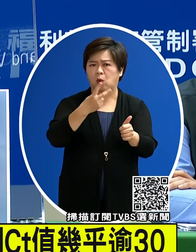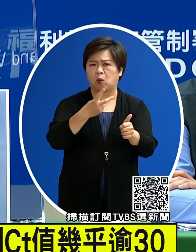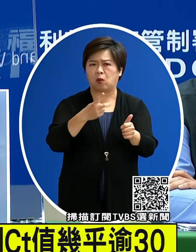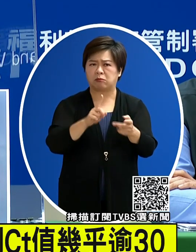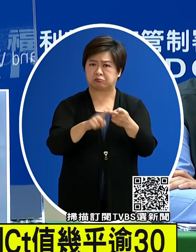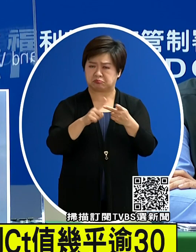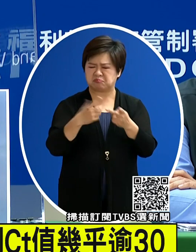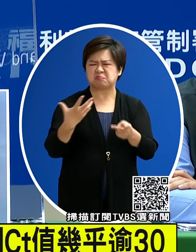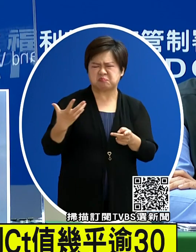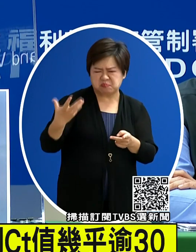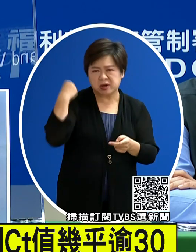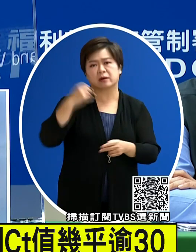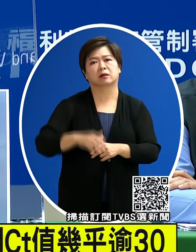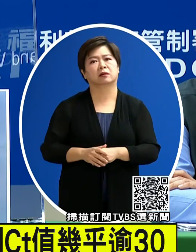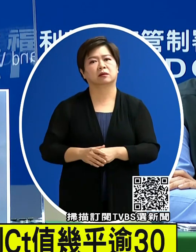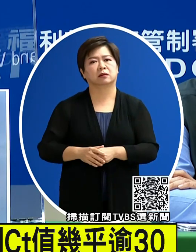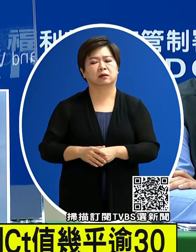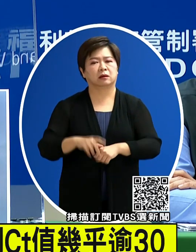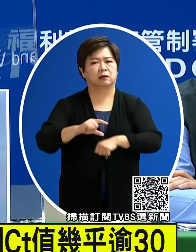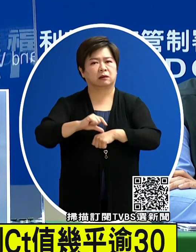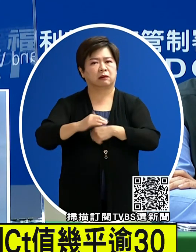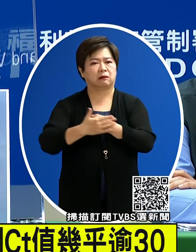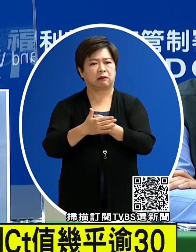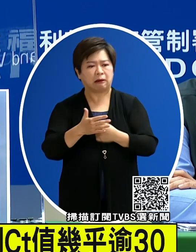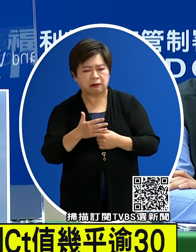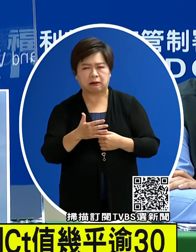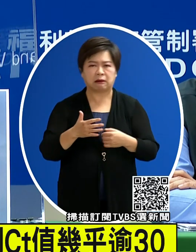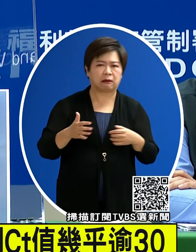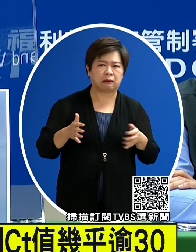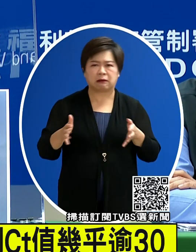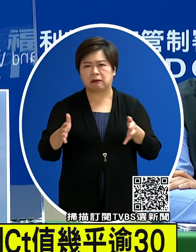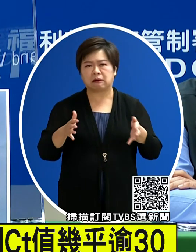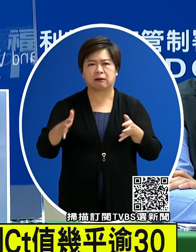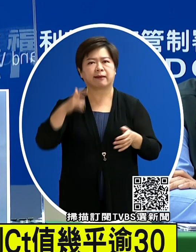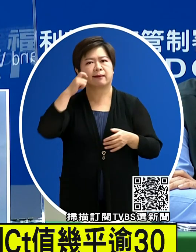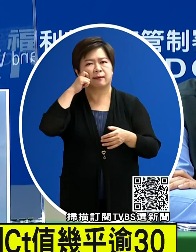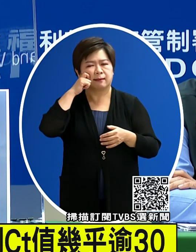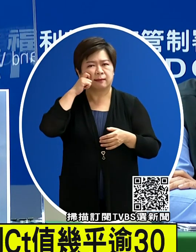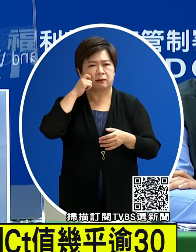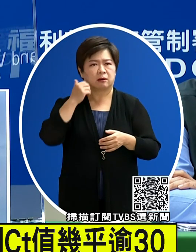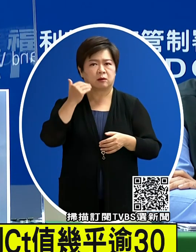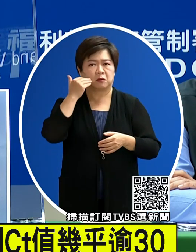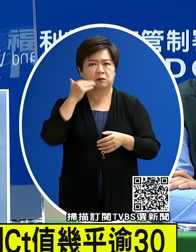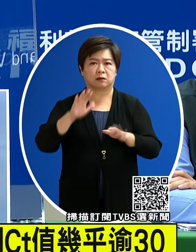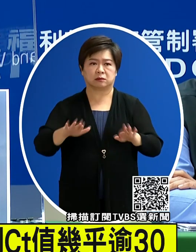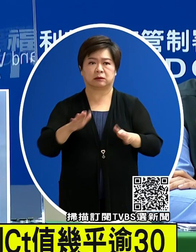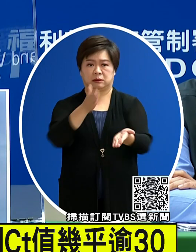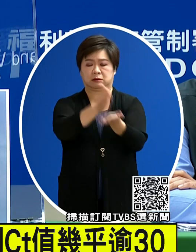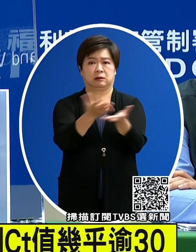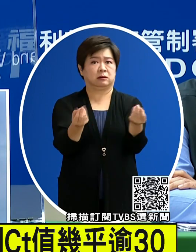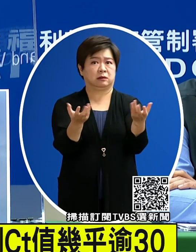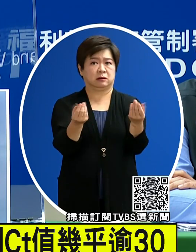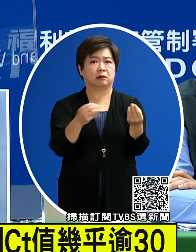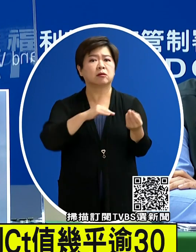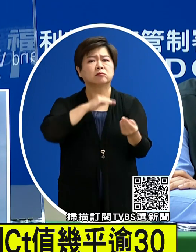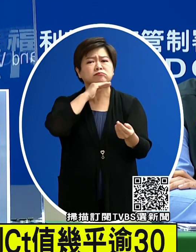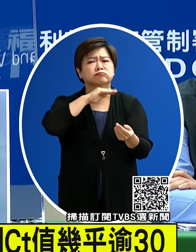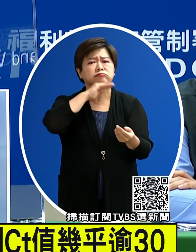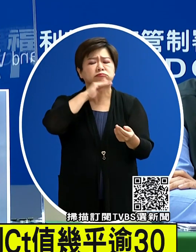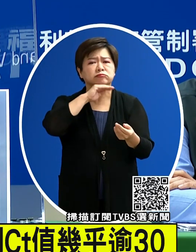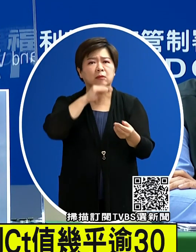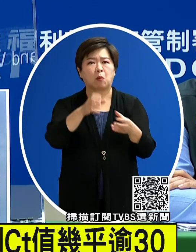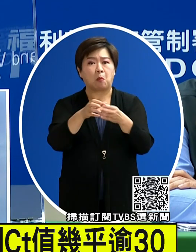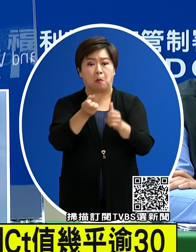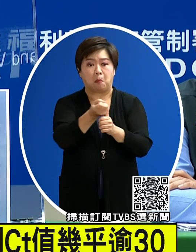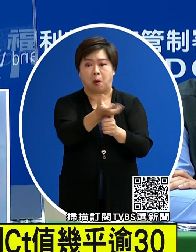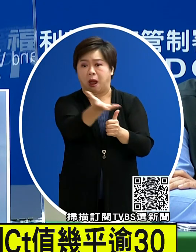旧传染的，你在第一个时间是没有办法判定的。可是你第一个时间如果没有先停课，那等到变成了一个群